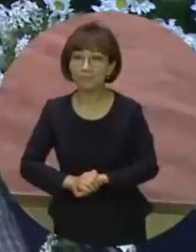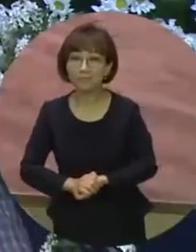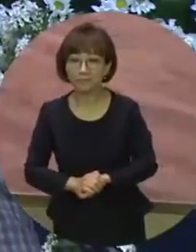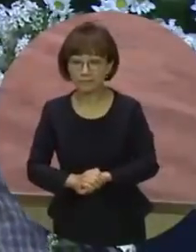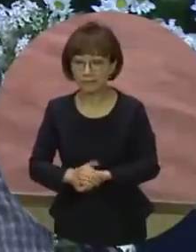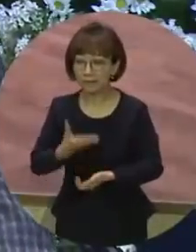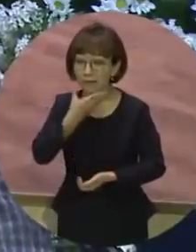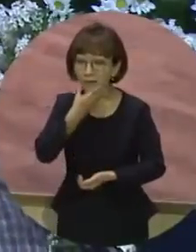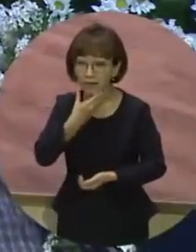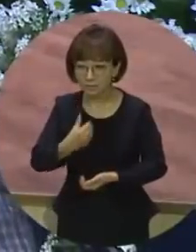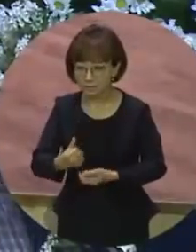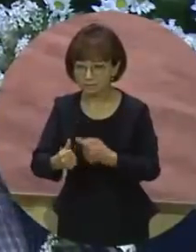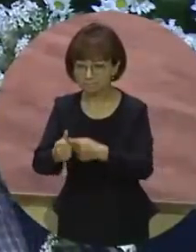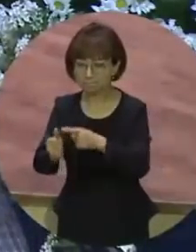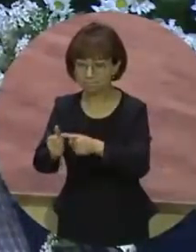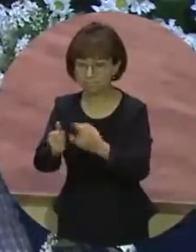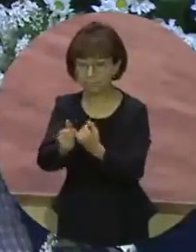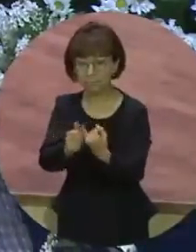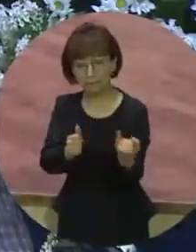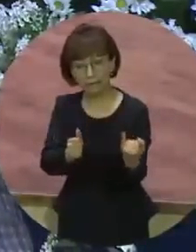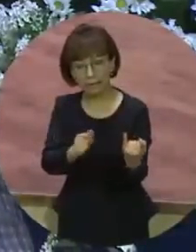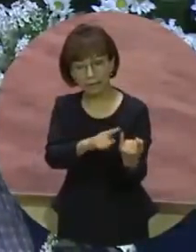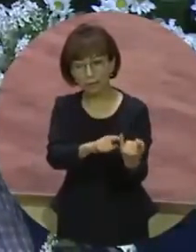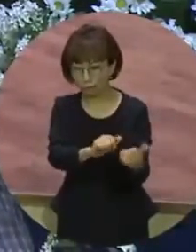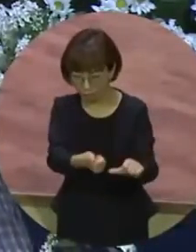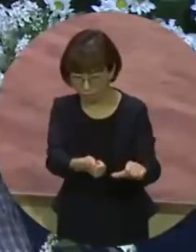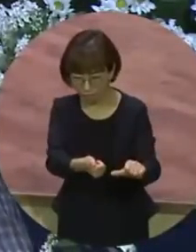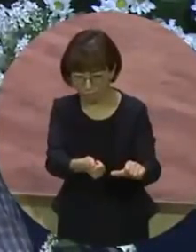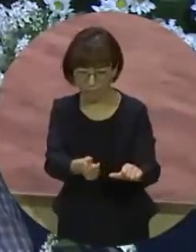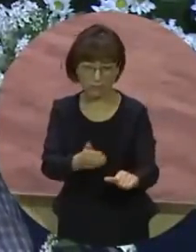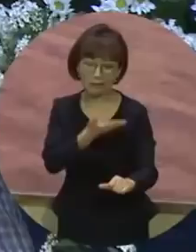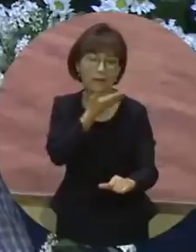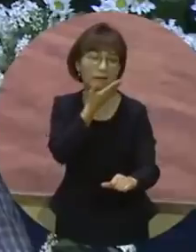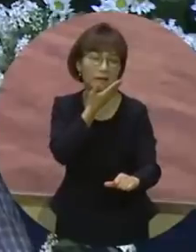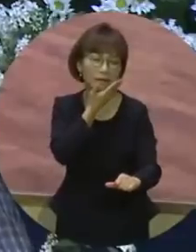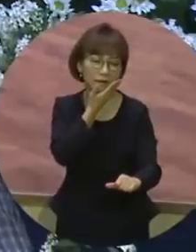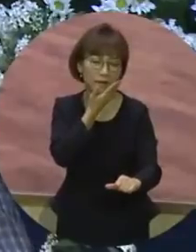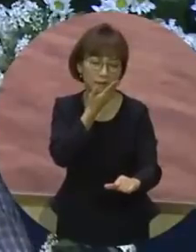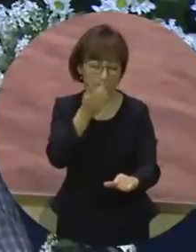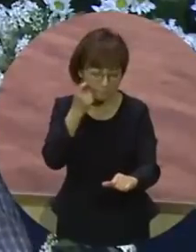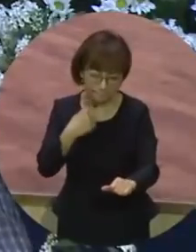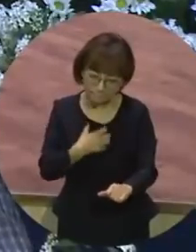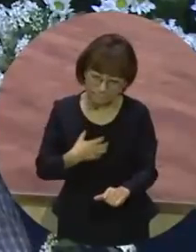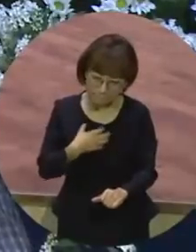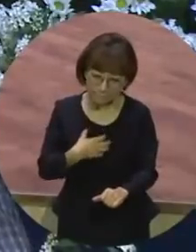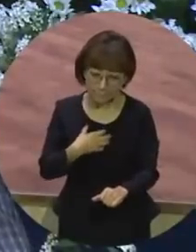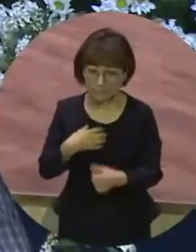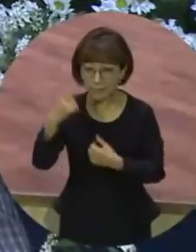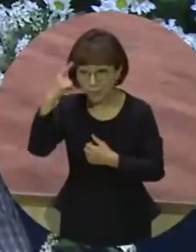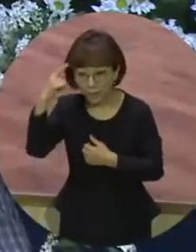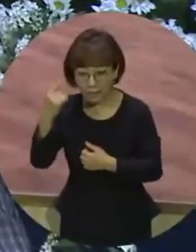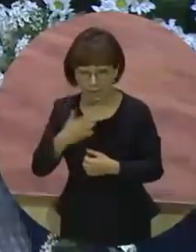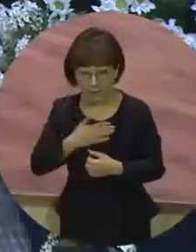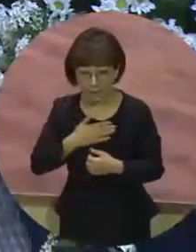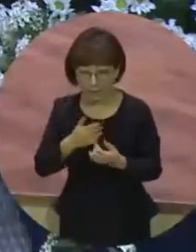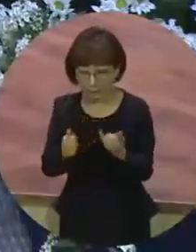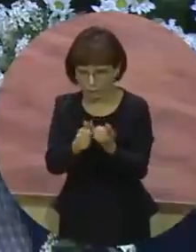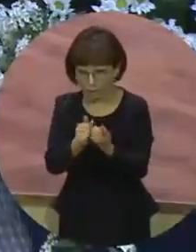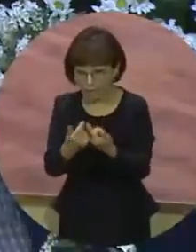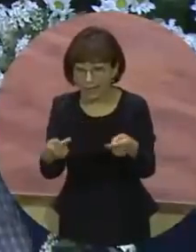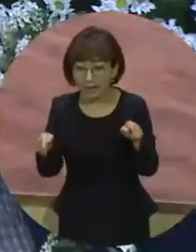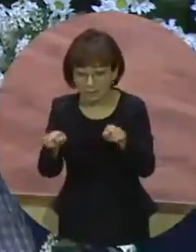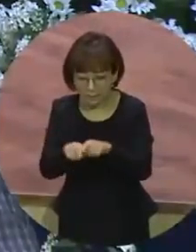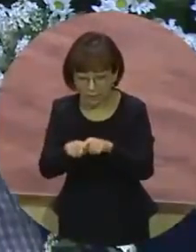시체 앞에서 슬퍼 애통했습니다. 자신과 함께 그야말로 이 나그네 생활을 얼마나 하면서